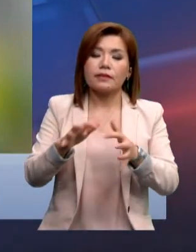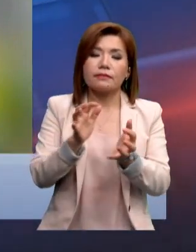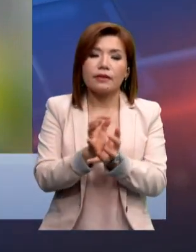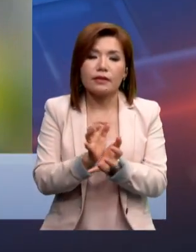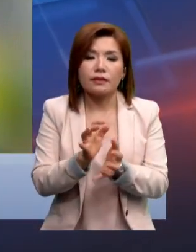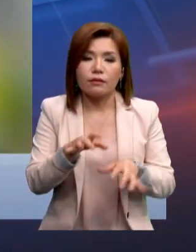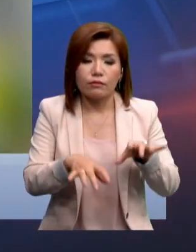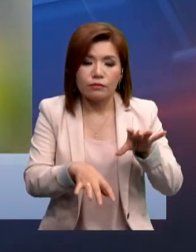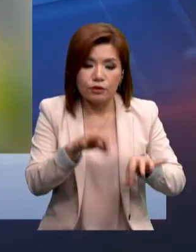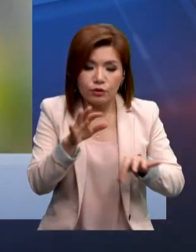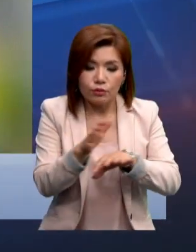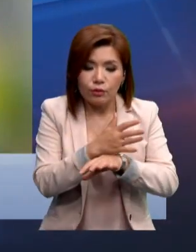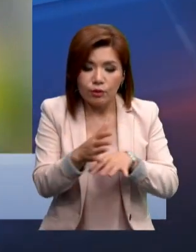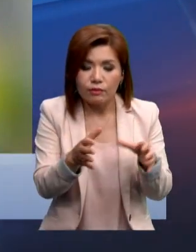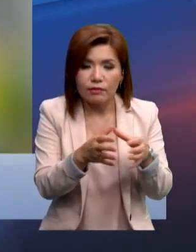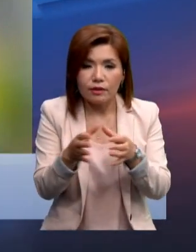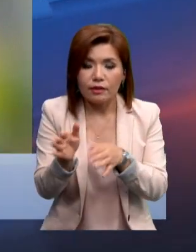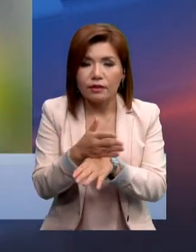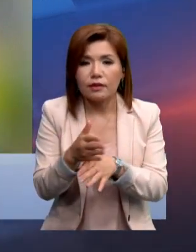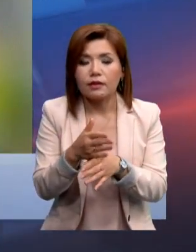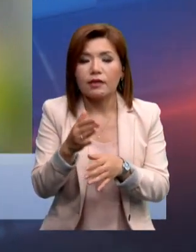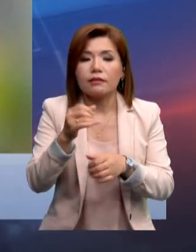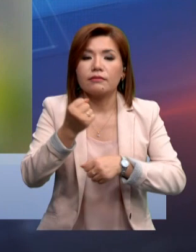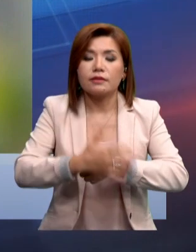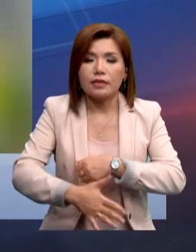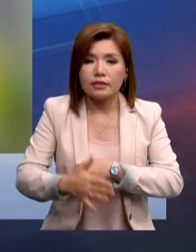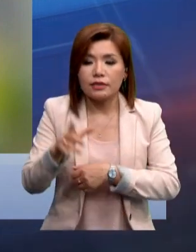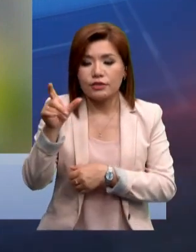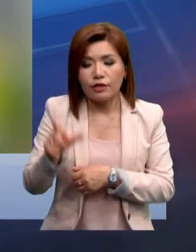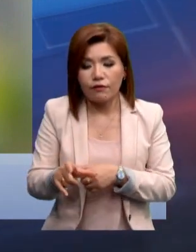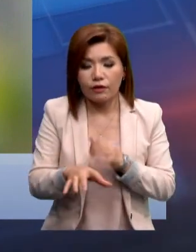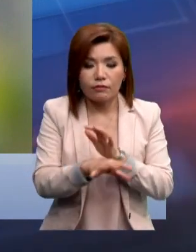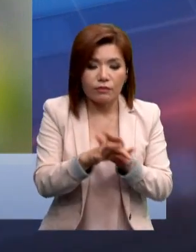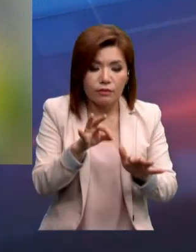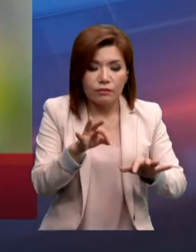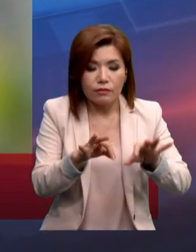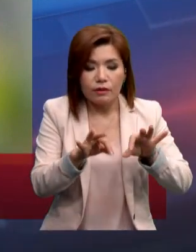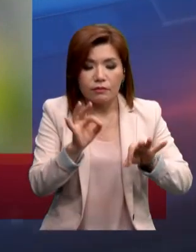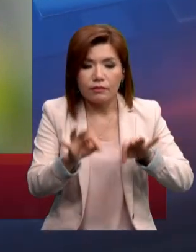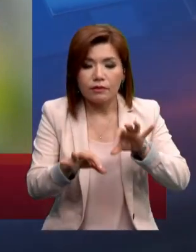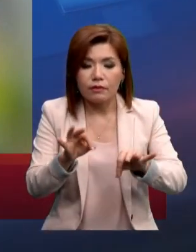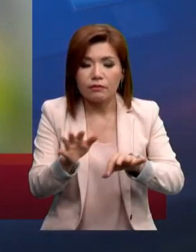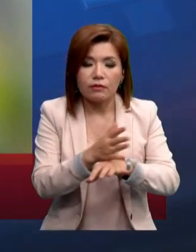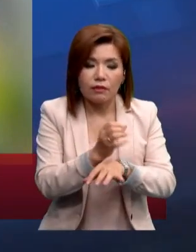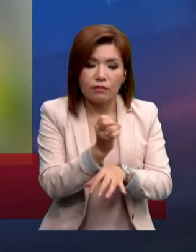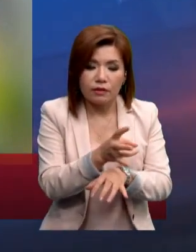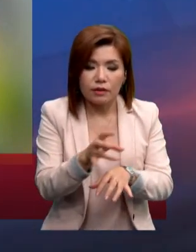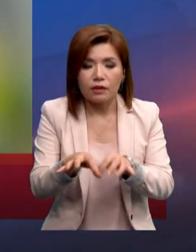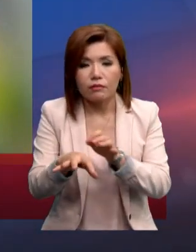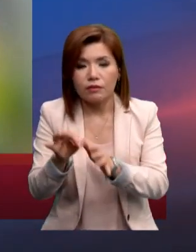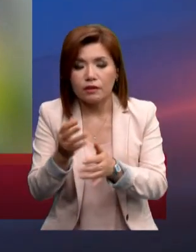поставим сортировочные станции, где будет человек уже условно отсортировать. Мы, во-первых, сократим объем вывоза мусора